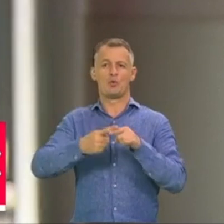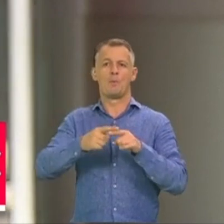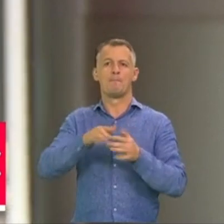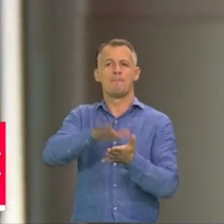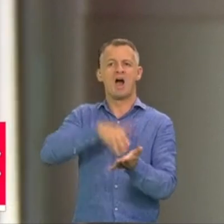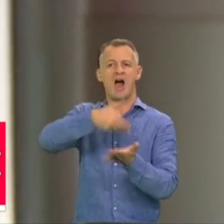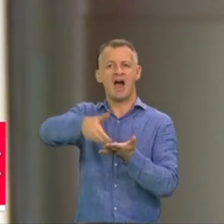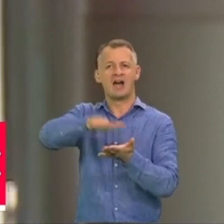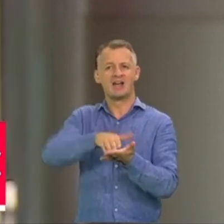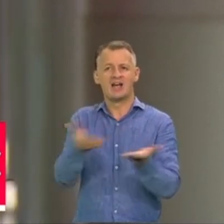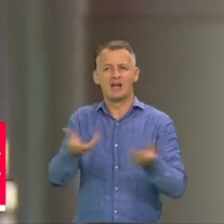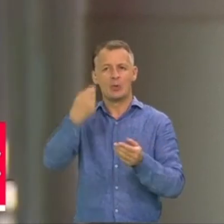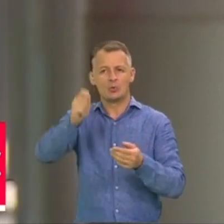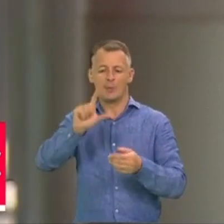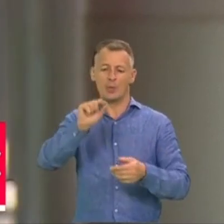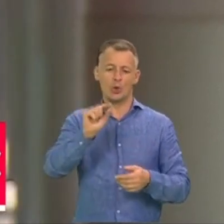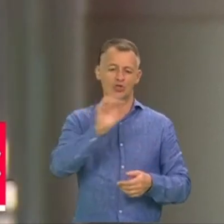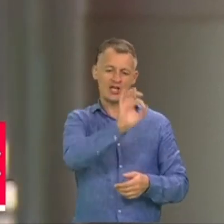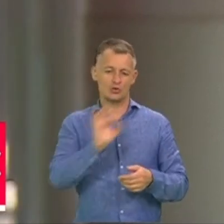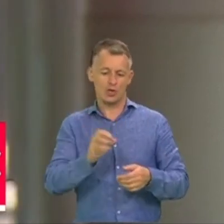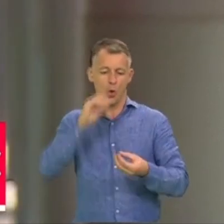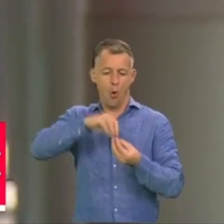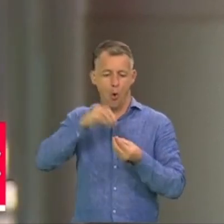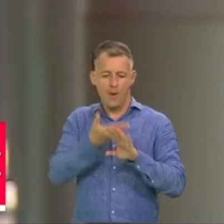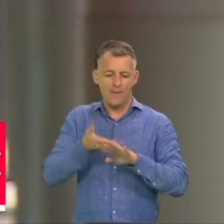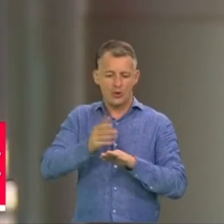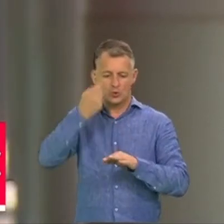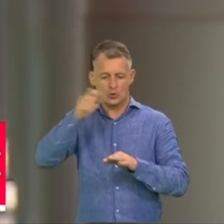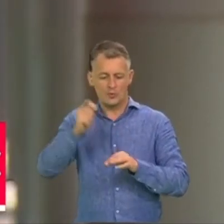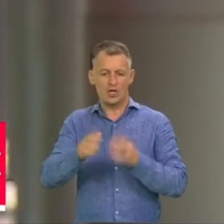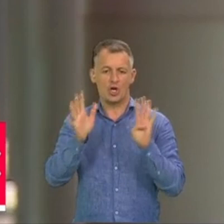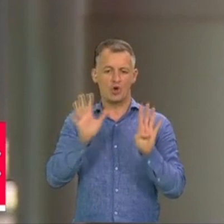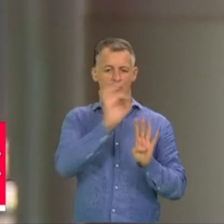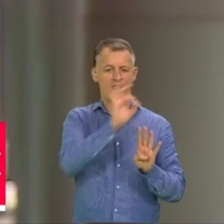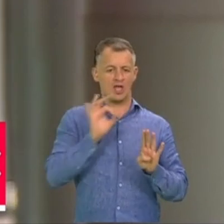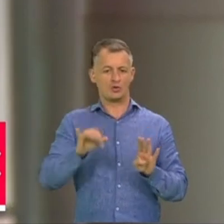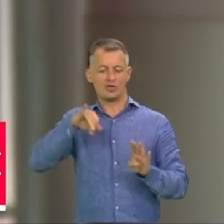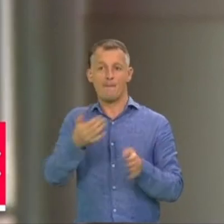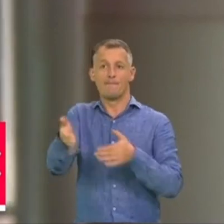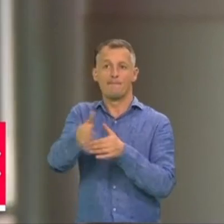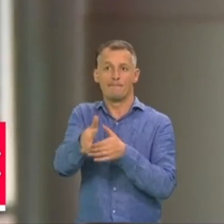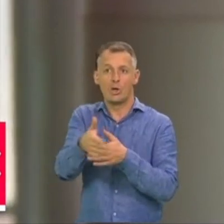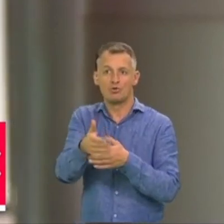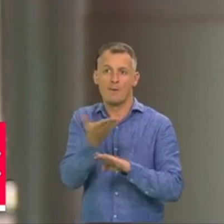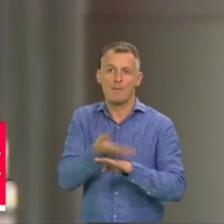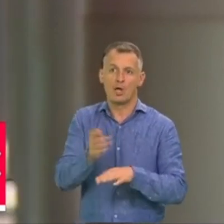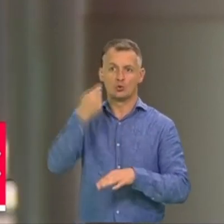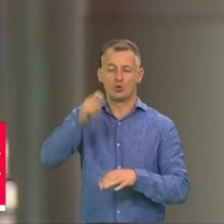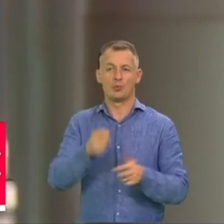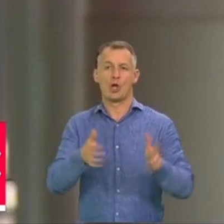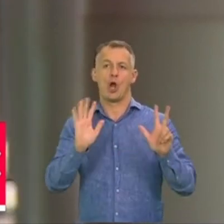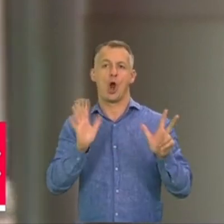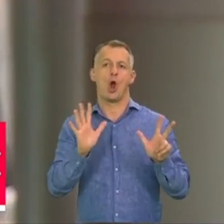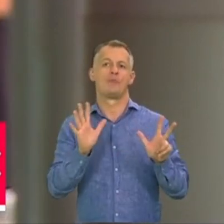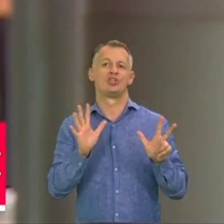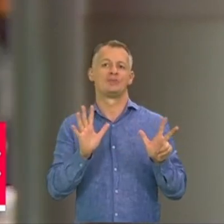care este mai scumpă cu 20%, ouăle, care sunt mai scumpe cu 19% și peștele, care este mai scump cu